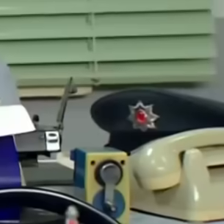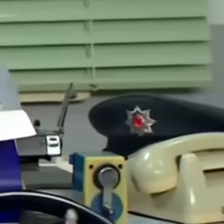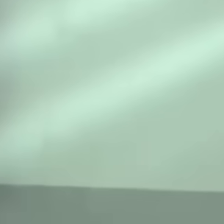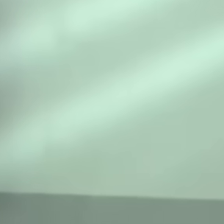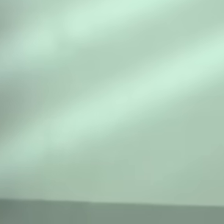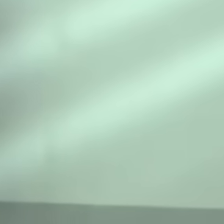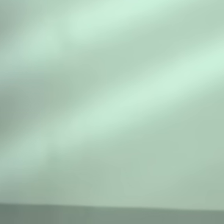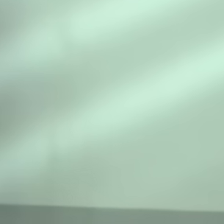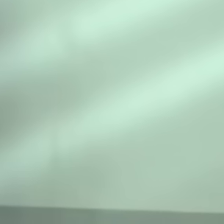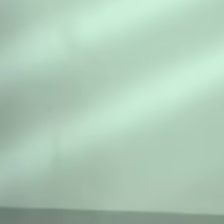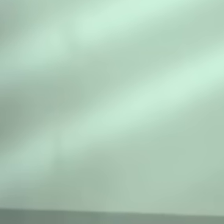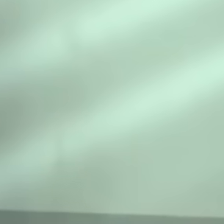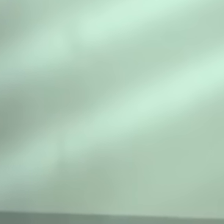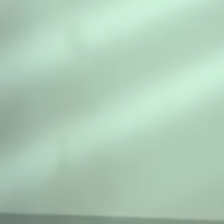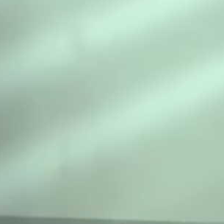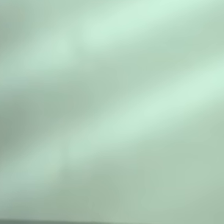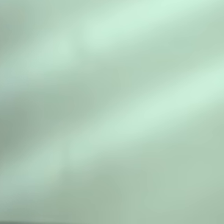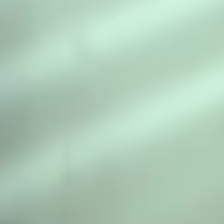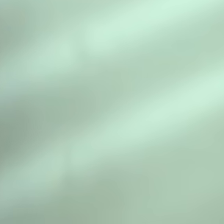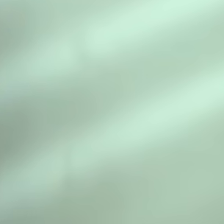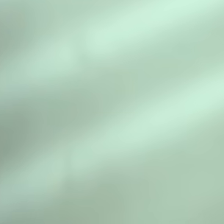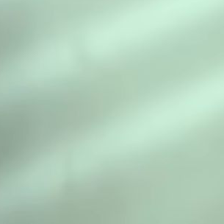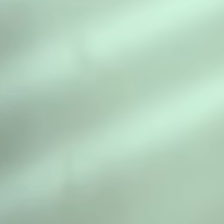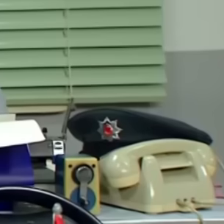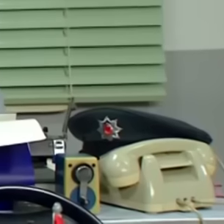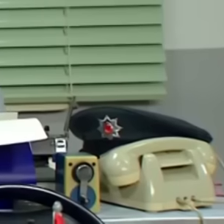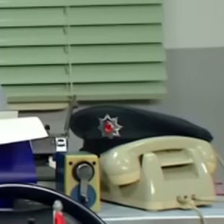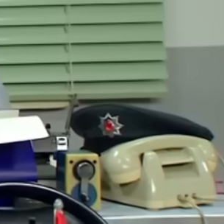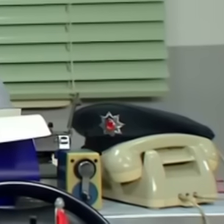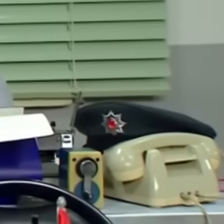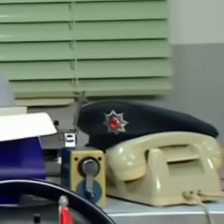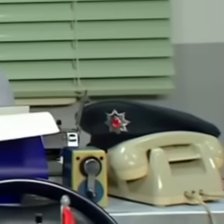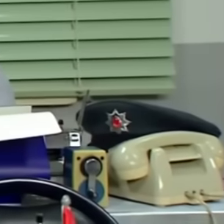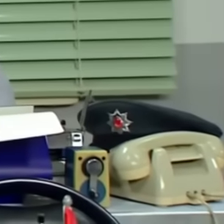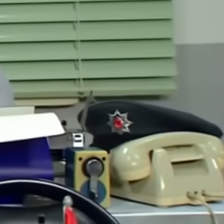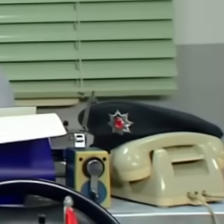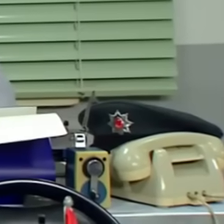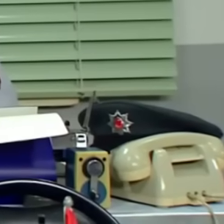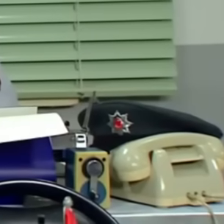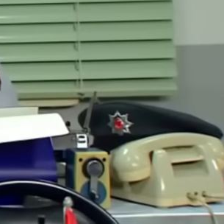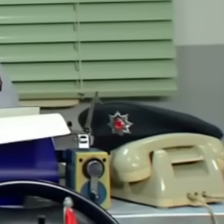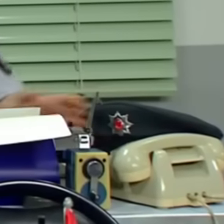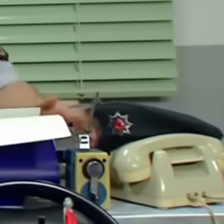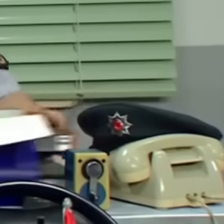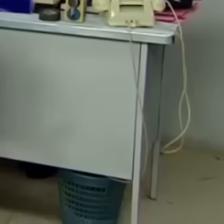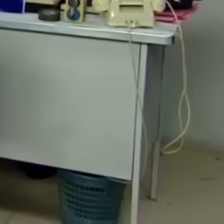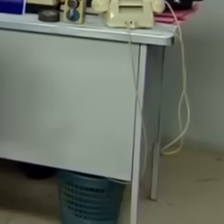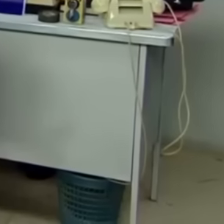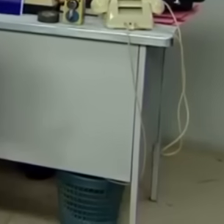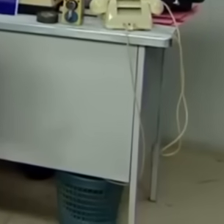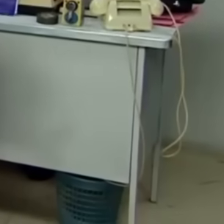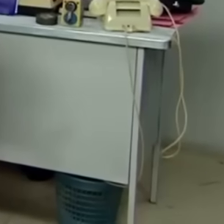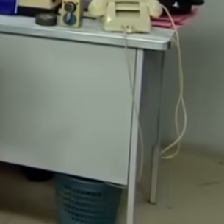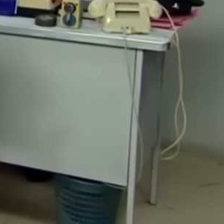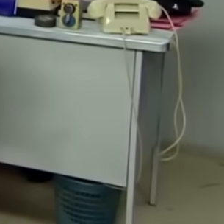Selahattin tahkikatı yazarken Bekir masadan bir belge aldı. Yanında dikiliyor. Hüzanın bakışları sertleşmiş, ikiliyi